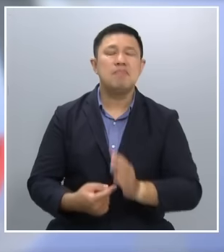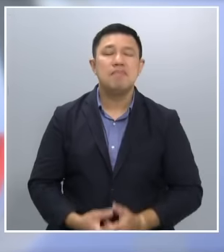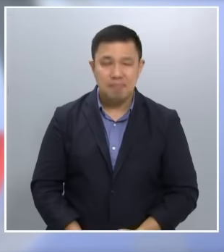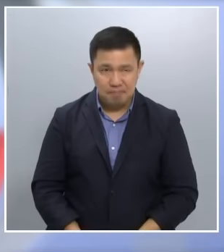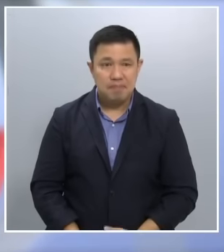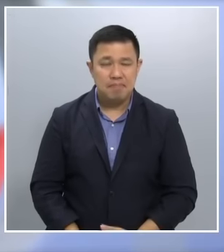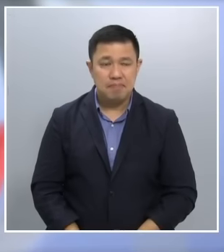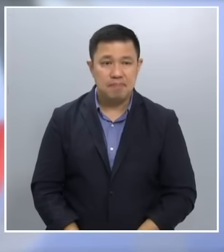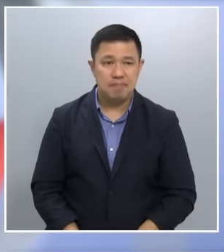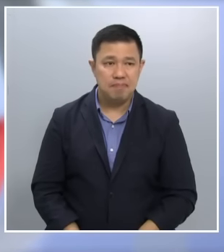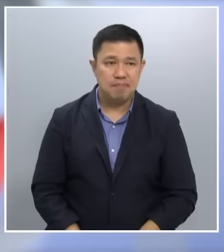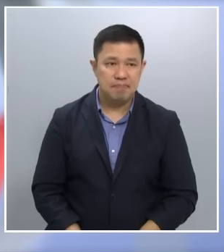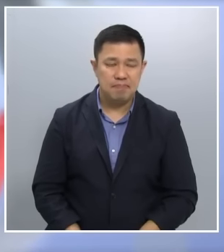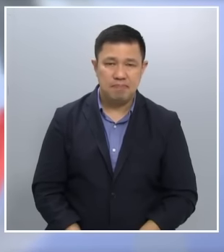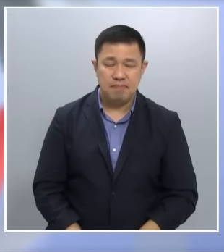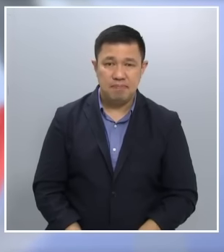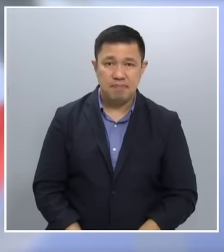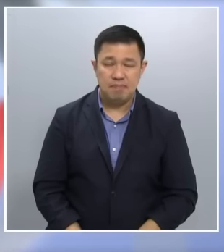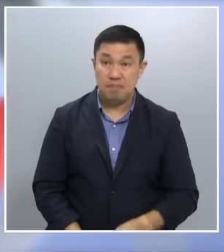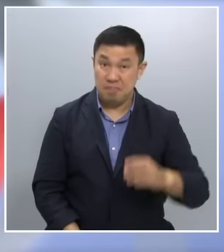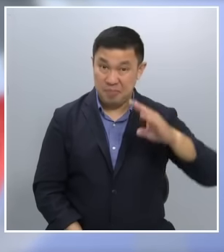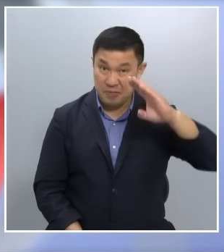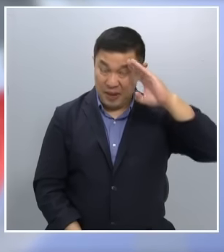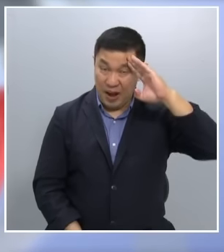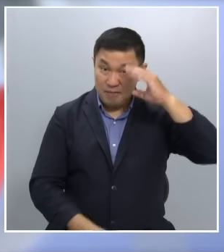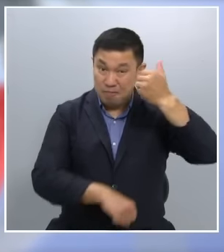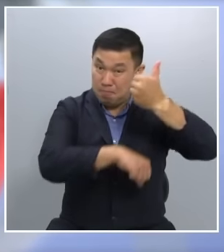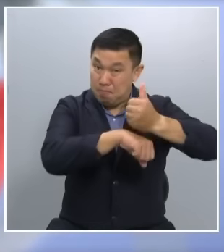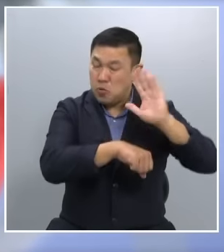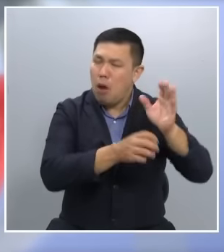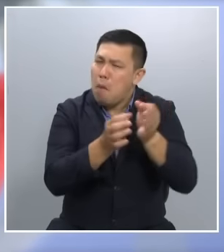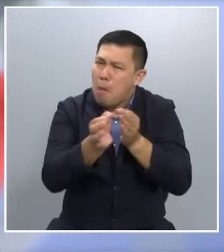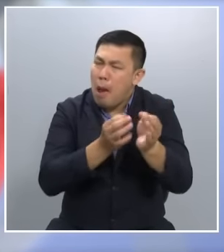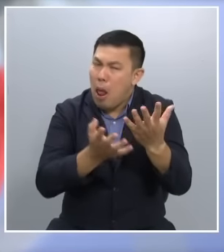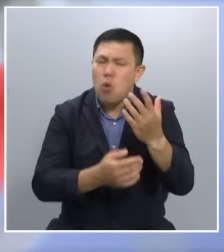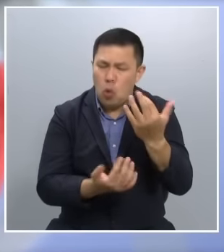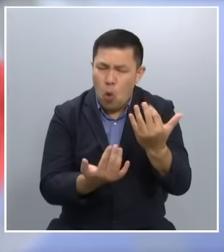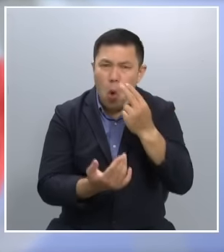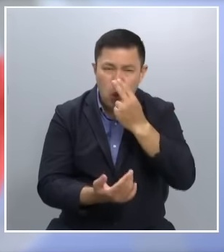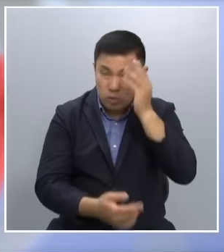เดี๋ยวเราดูนะคะว่าหน่วยงานต้นสังกัดจะมีการชี้แจงเรื่องนี้ยังไงบ้าง